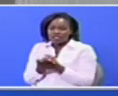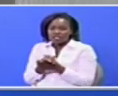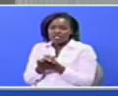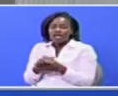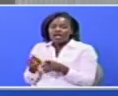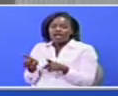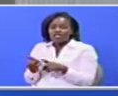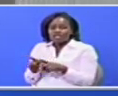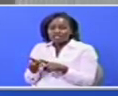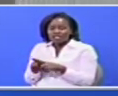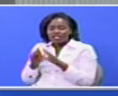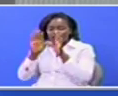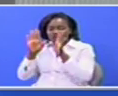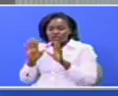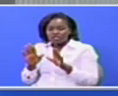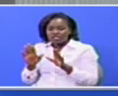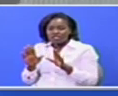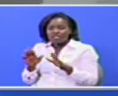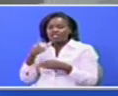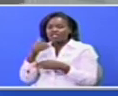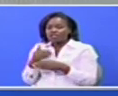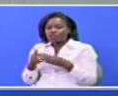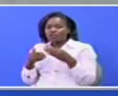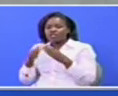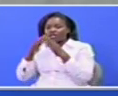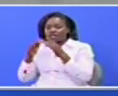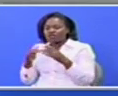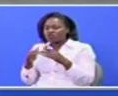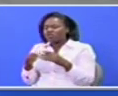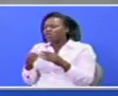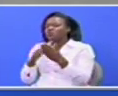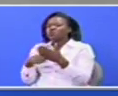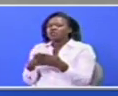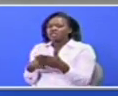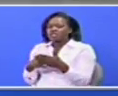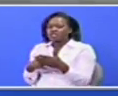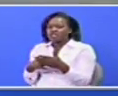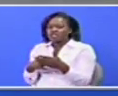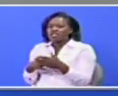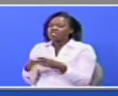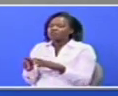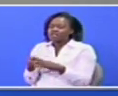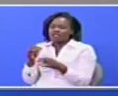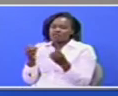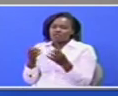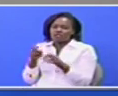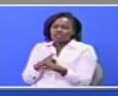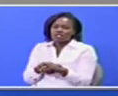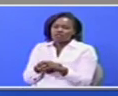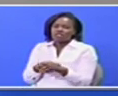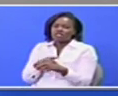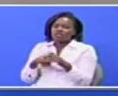muhimu tena zile nyumba za chenga siku hizi asichenge kwa njia sawa sawa. Kama unaona nyumba zinaporomoka bila mvua, na sasa mvua imeanza